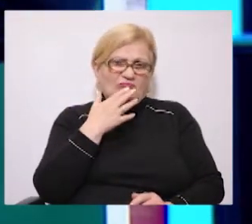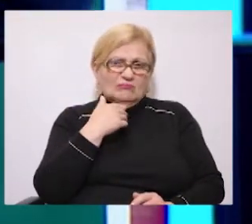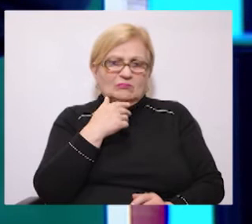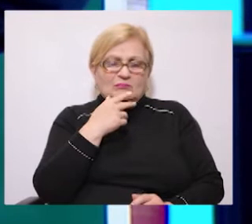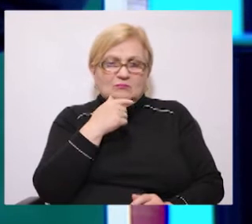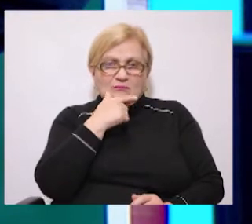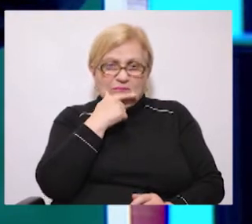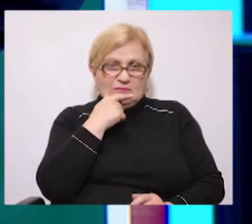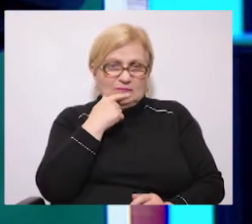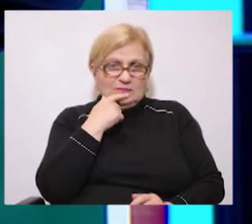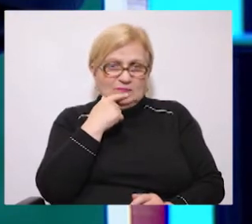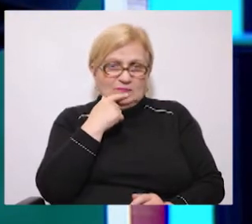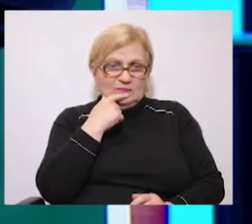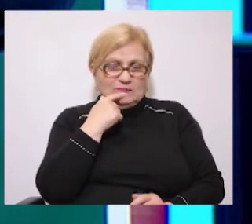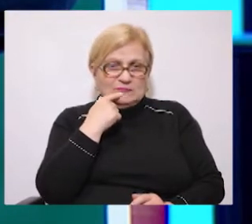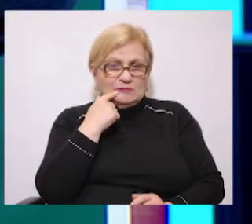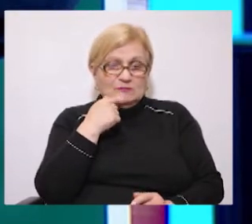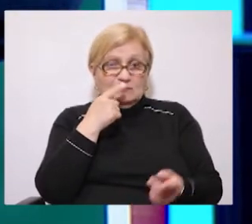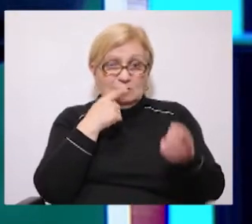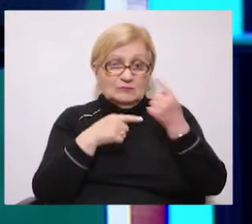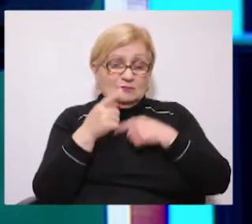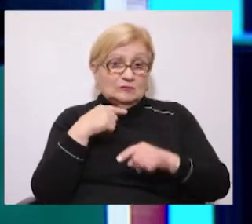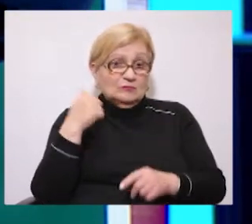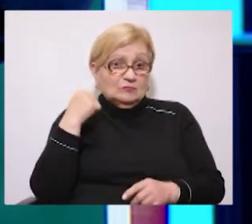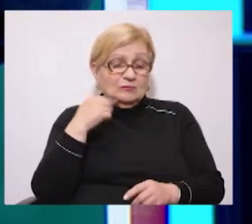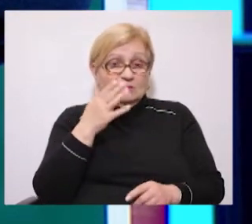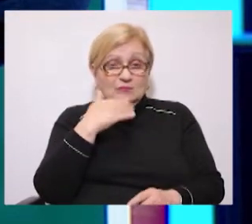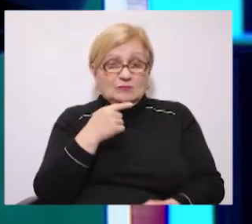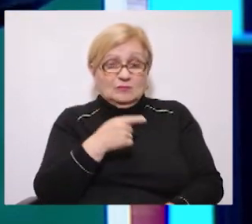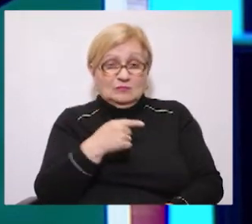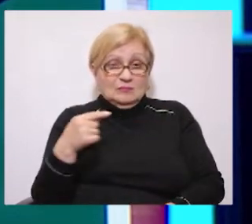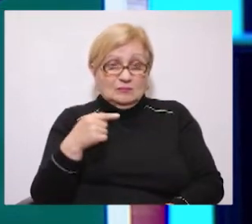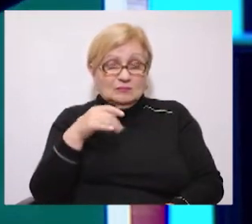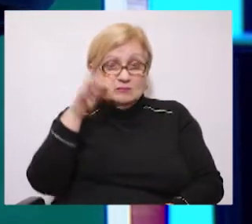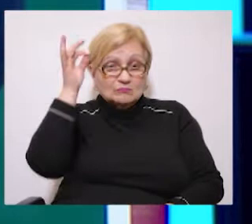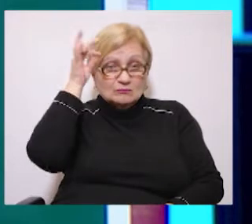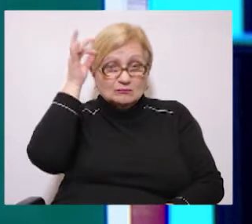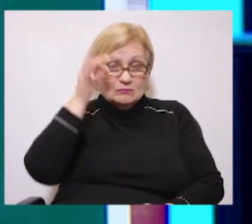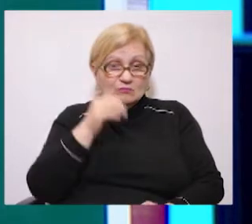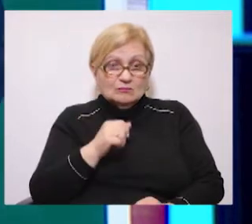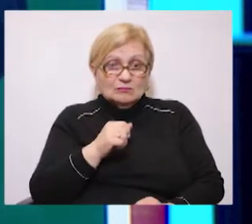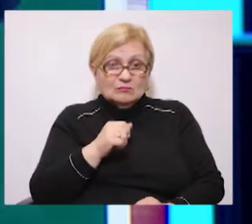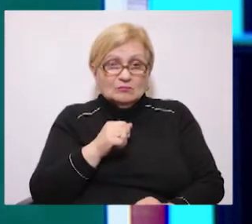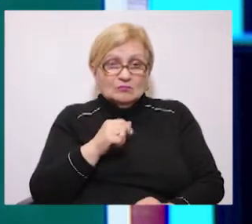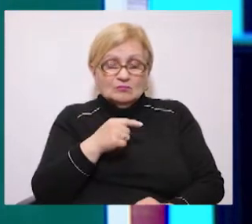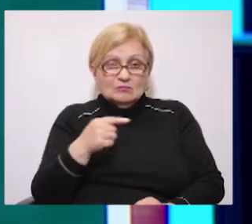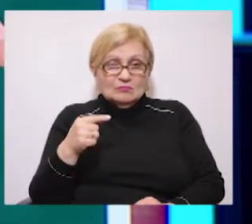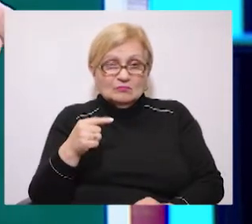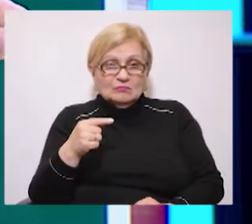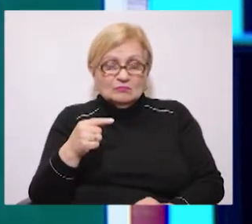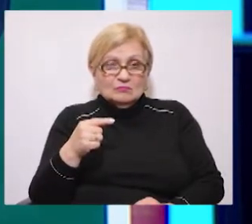აი რას ვბრუნდები მე, რაც თქვი რომ გამოკლება. გაგახსენებთ მეთქი ორი რიცხვის გამოკლება, რომ